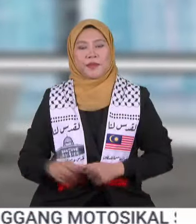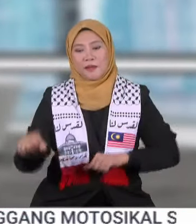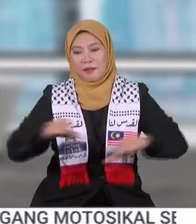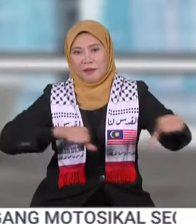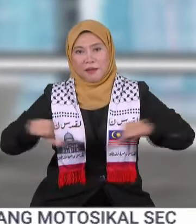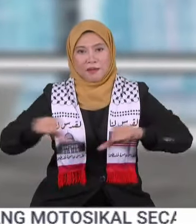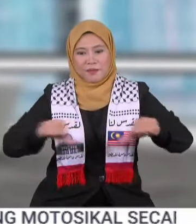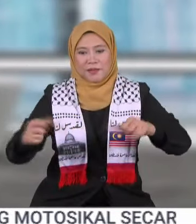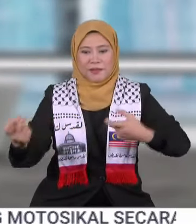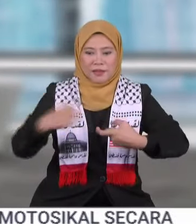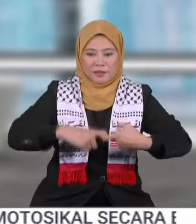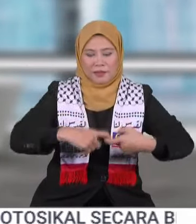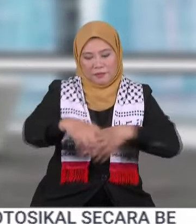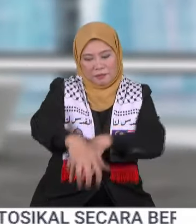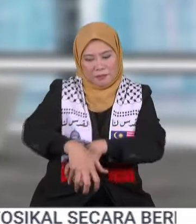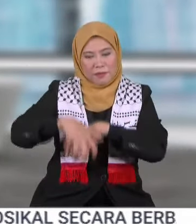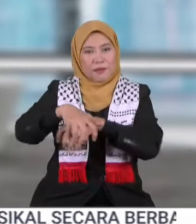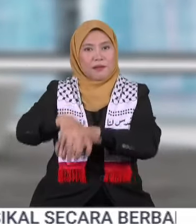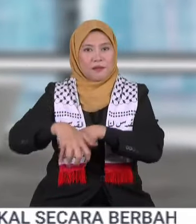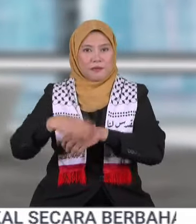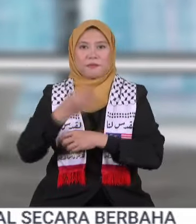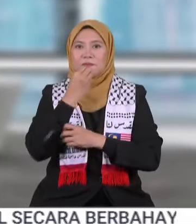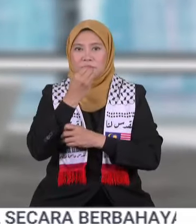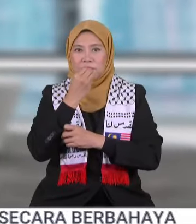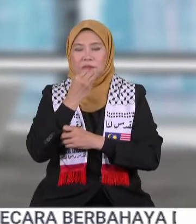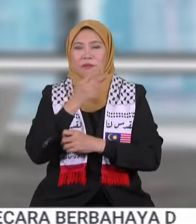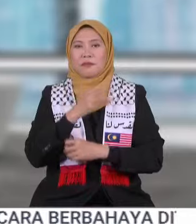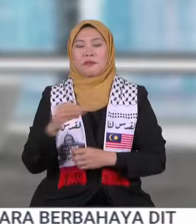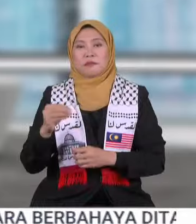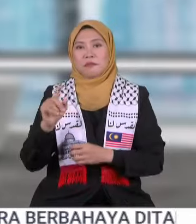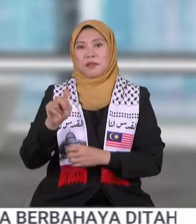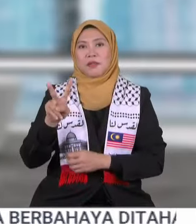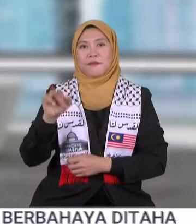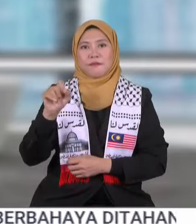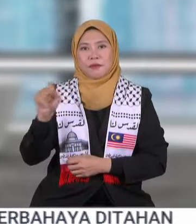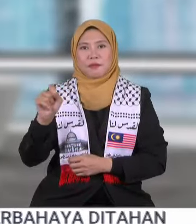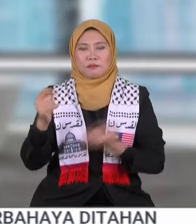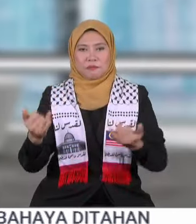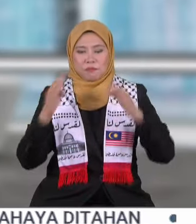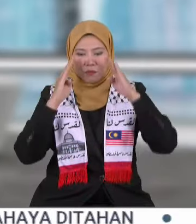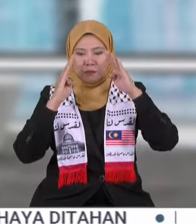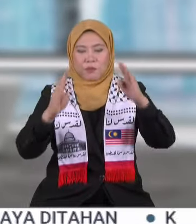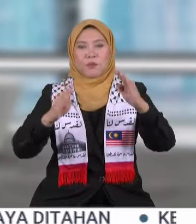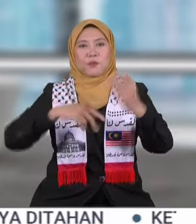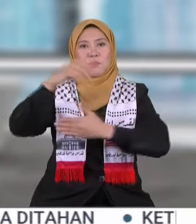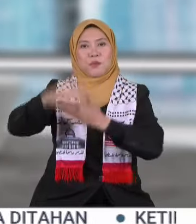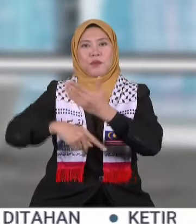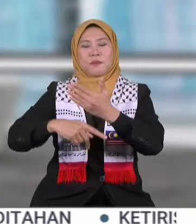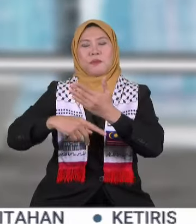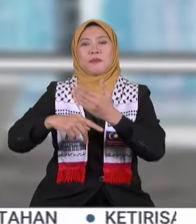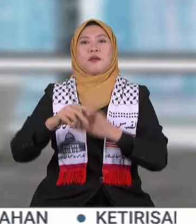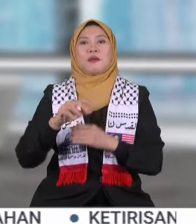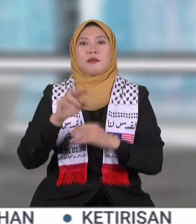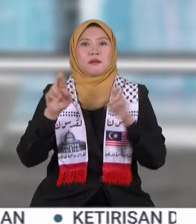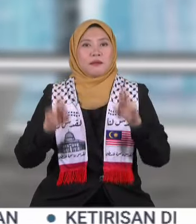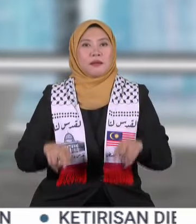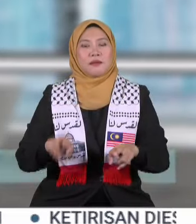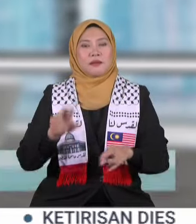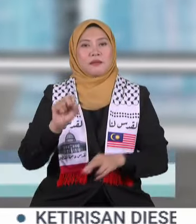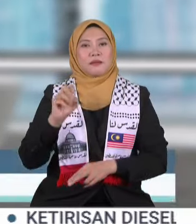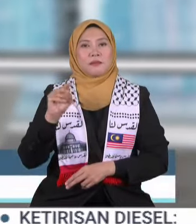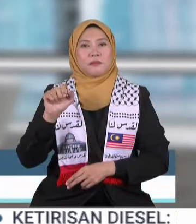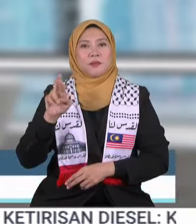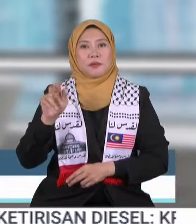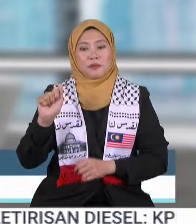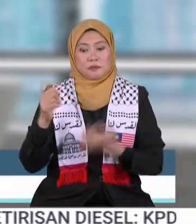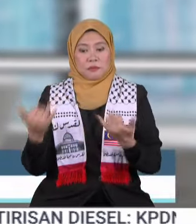Aktiviti berkaitan pertanian dan keterjaminan makanan serta TVET jadi fokus utama program Madani Rakyat Zon Tengah. Ia bakal berlangsung di